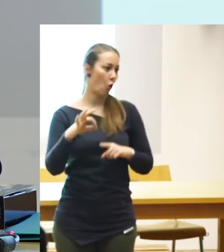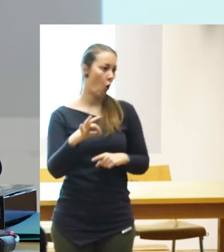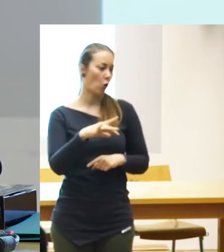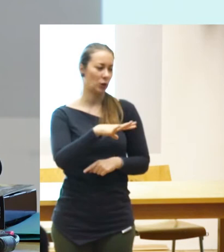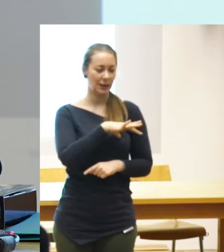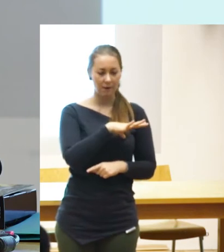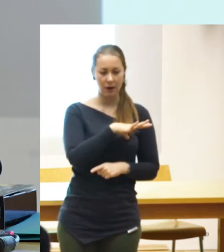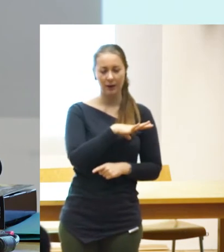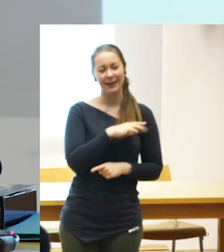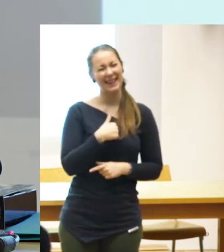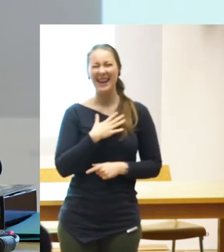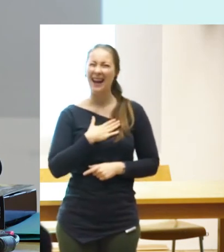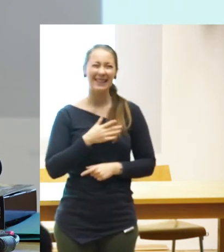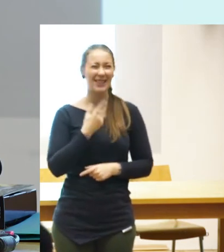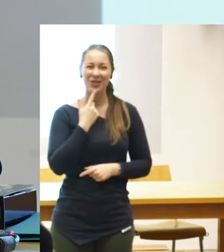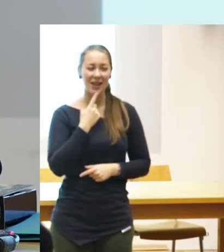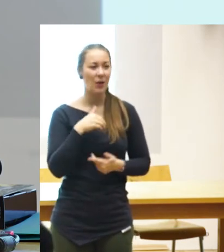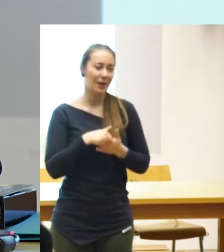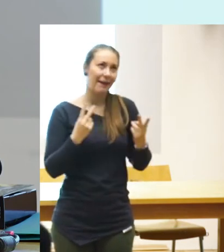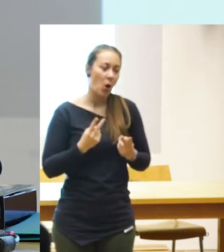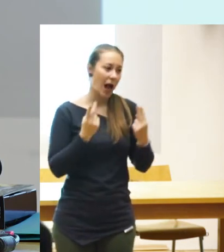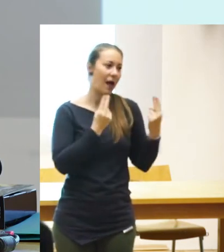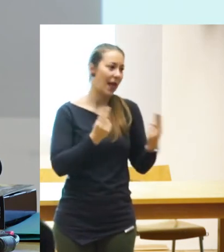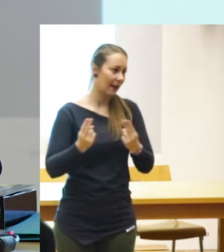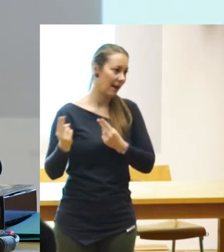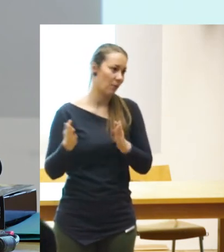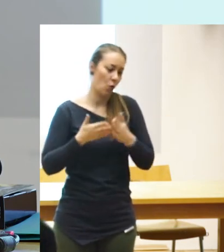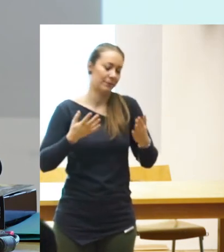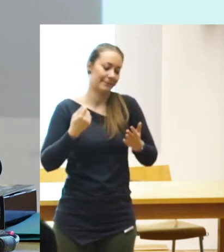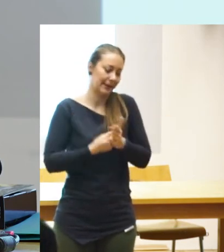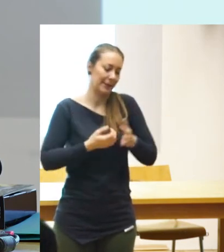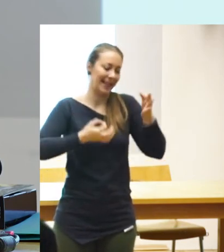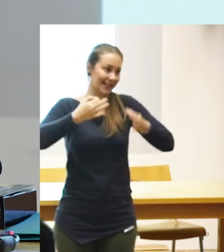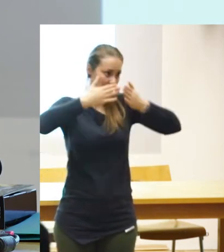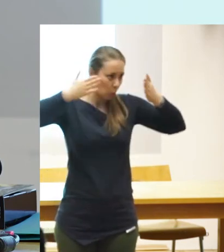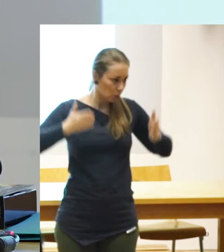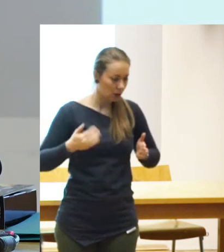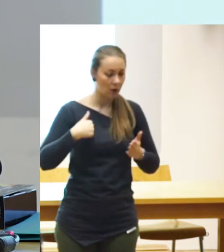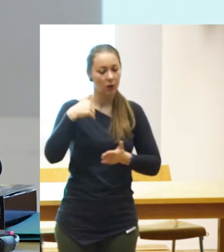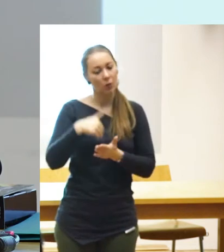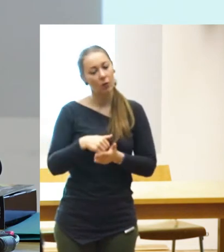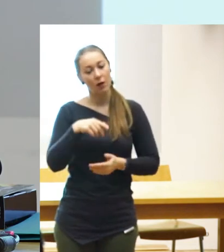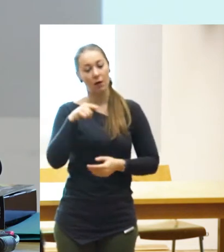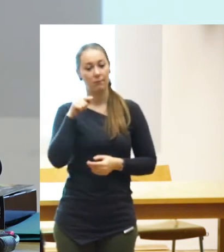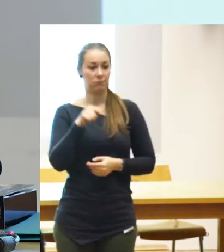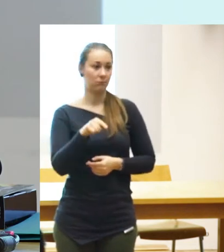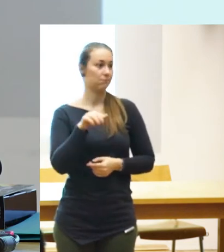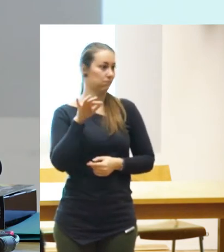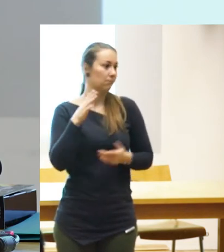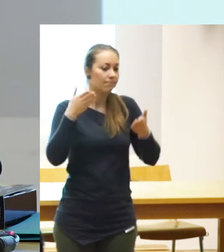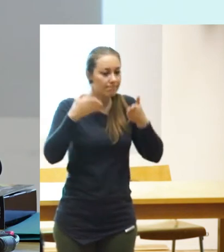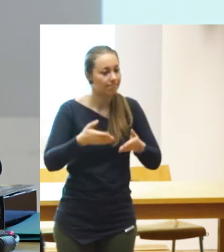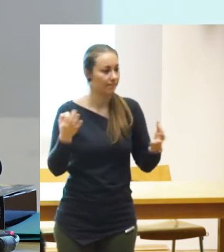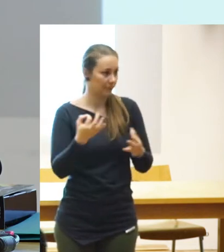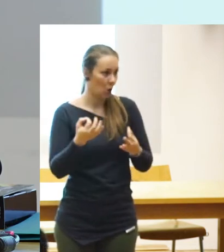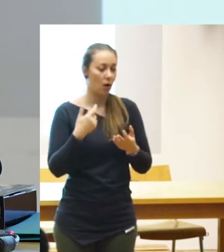já to říkám nerad, galerie, je to prostě instituce, která má na starosti